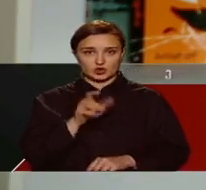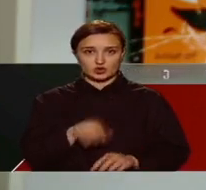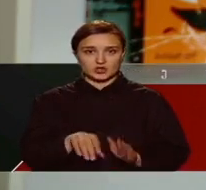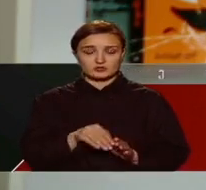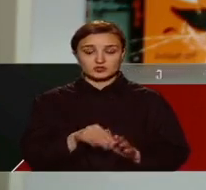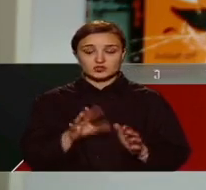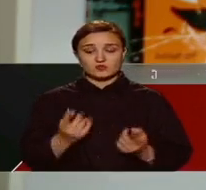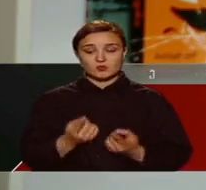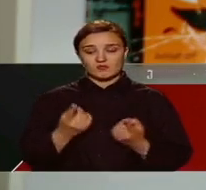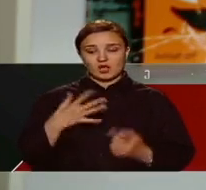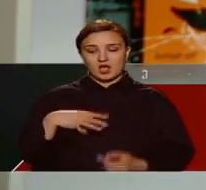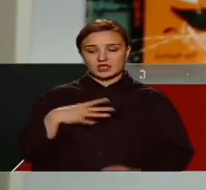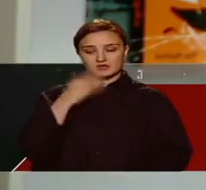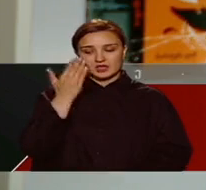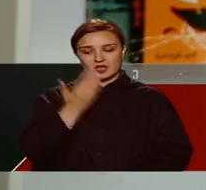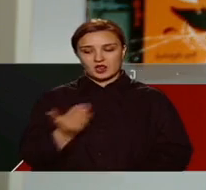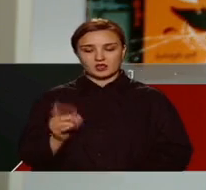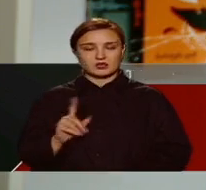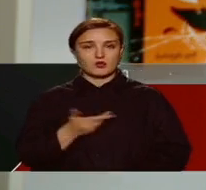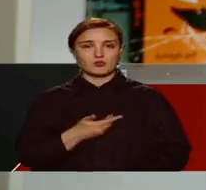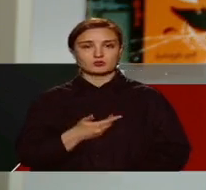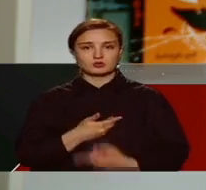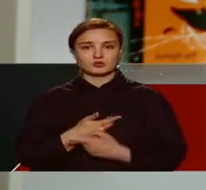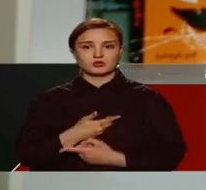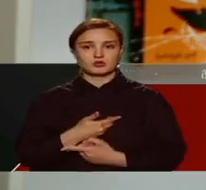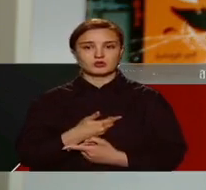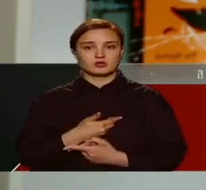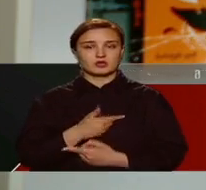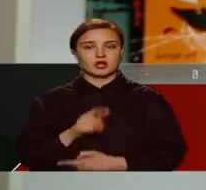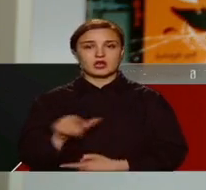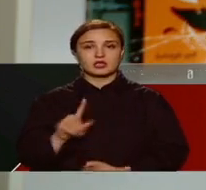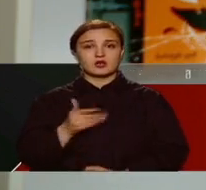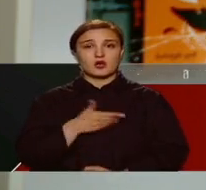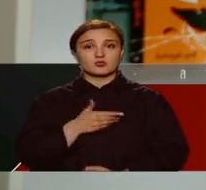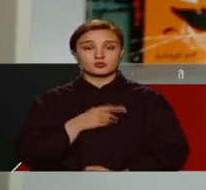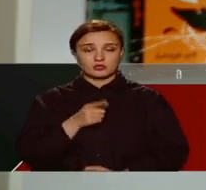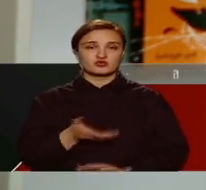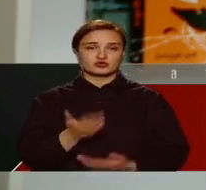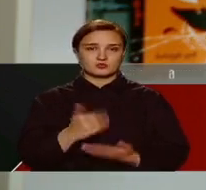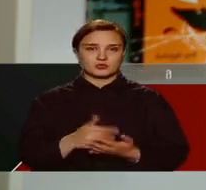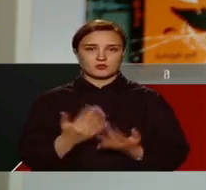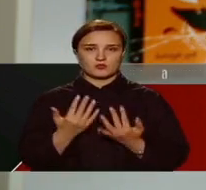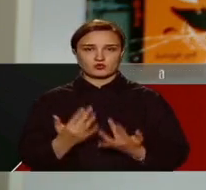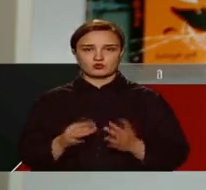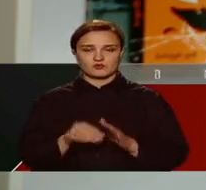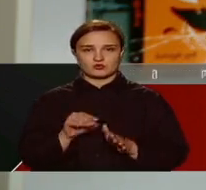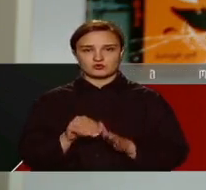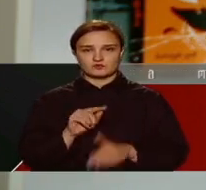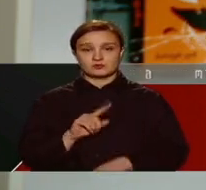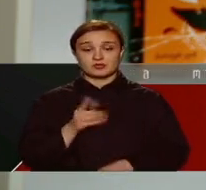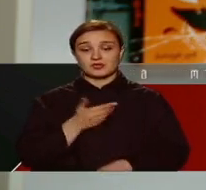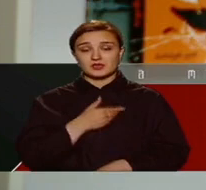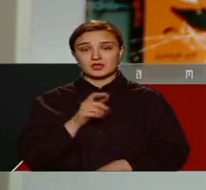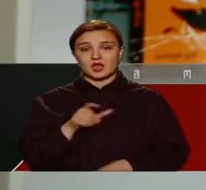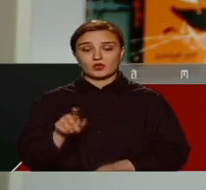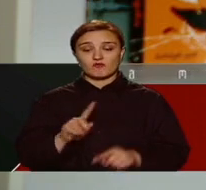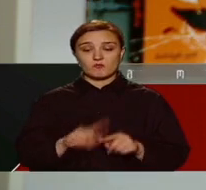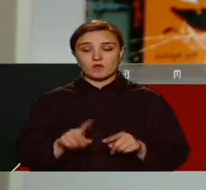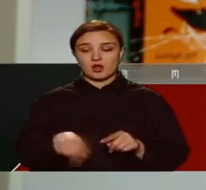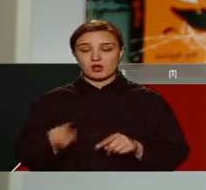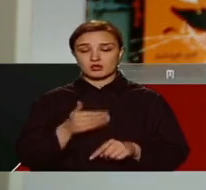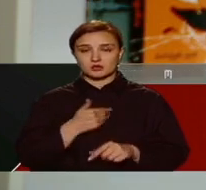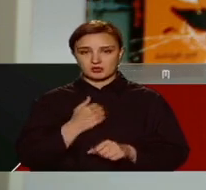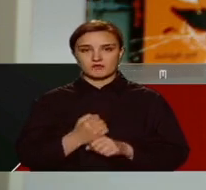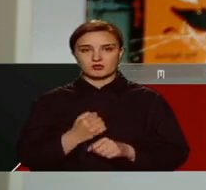Ay çoluvret kartuel halk sıraunda. Ceres mi oypikre, am halk sıraunda. Tam mire mi oyt kovu arçene bir müstüsro rast koyun ginde. Halk o mali rogava